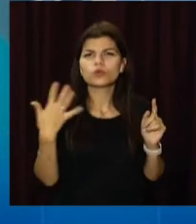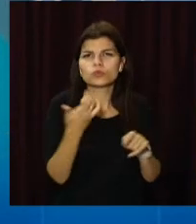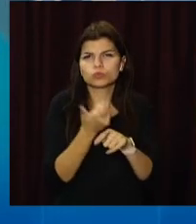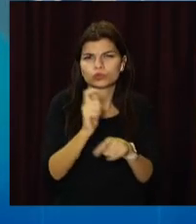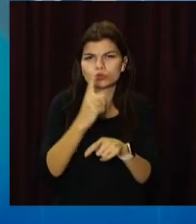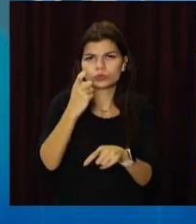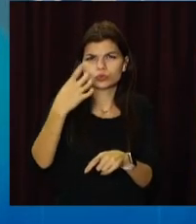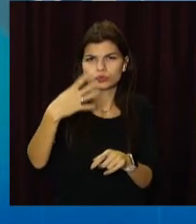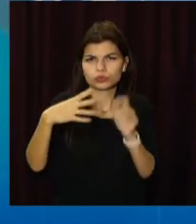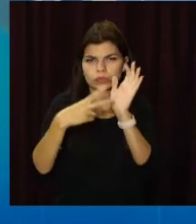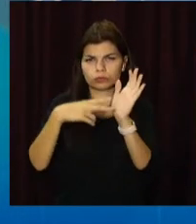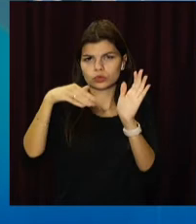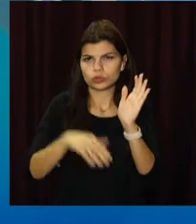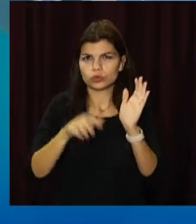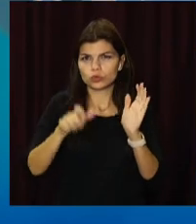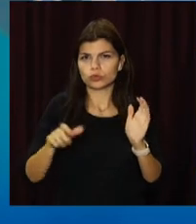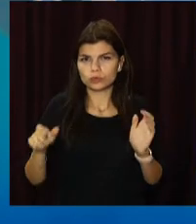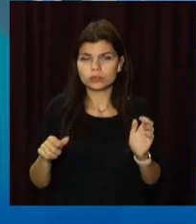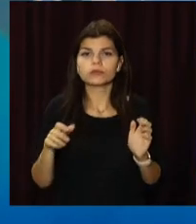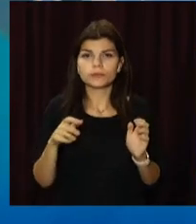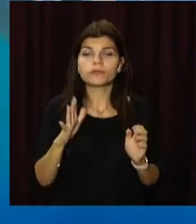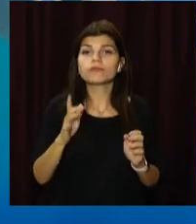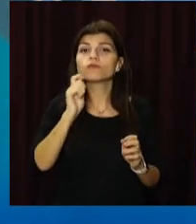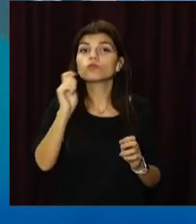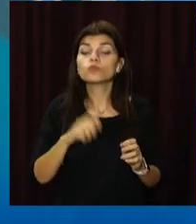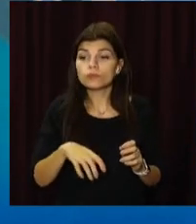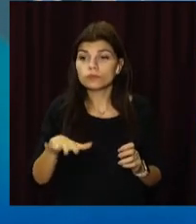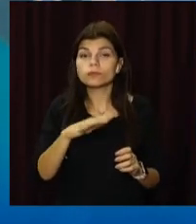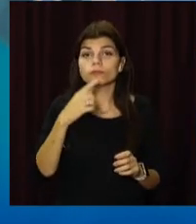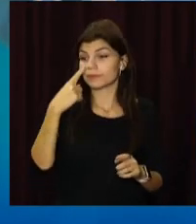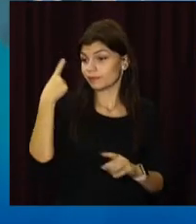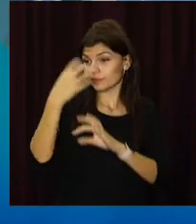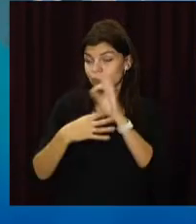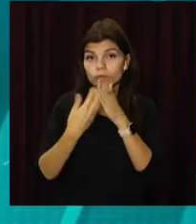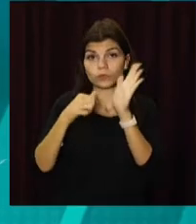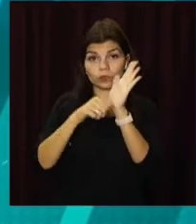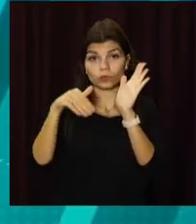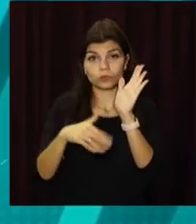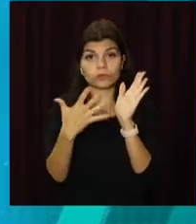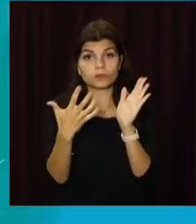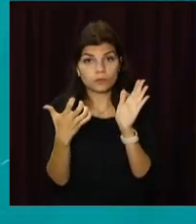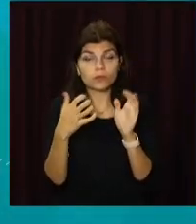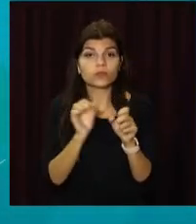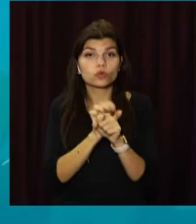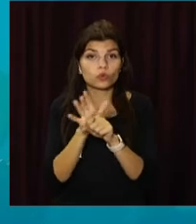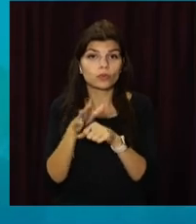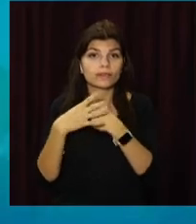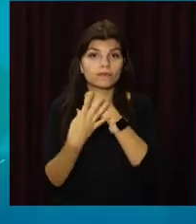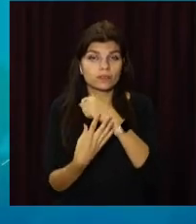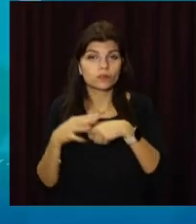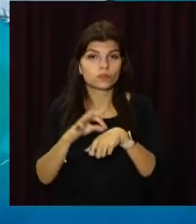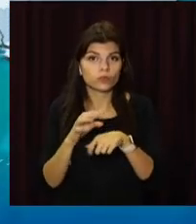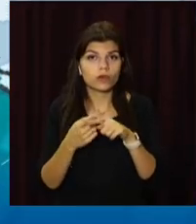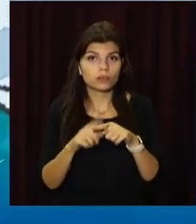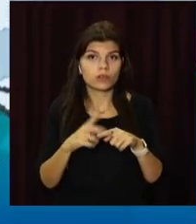ніж 147 тисяч людей. Загалом в Україні за минулу добу понад 6,5 тисяч випадків COVID-19. Це на